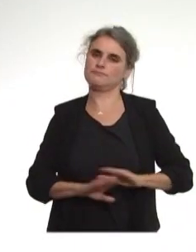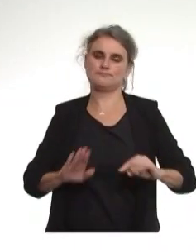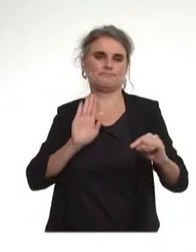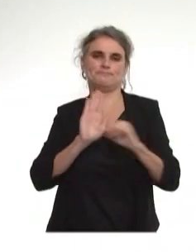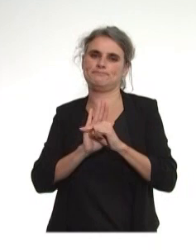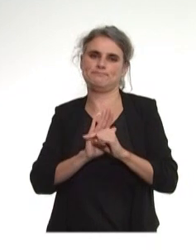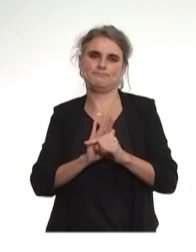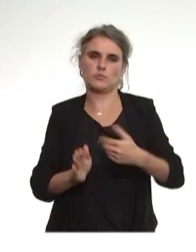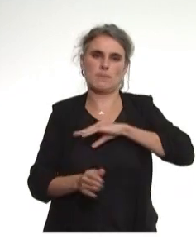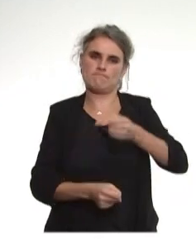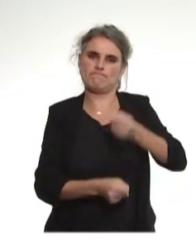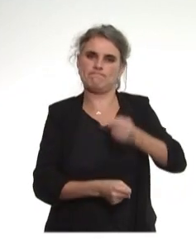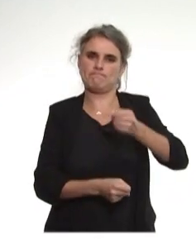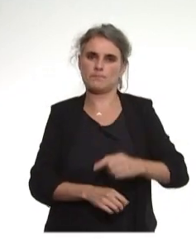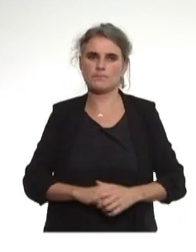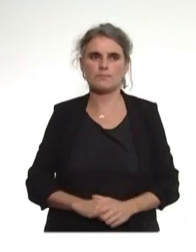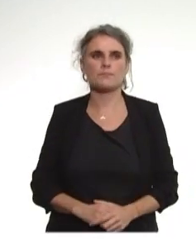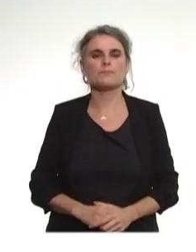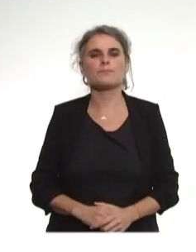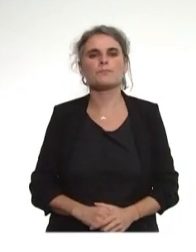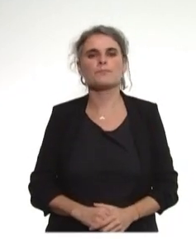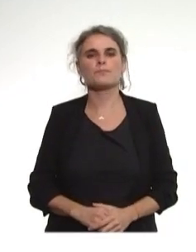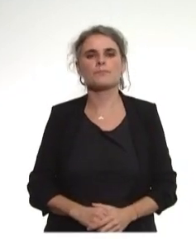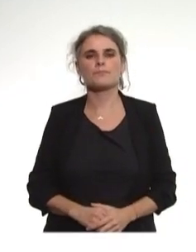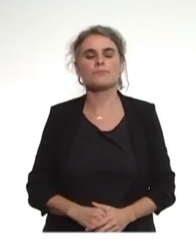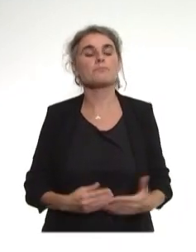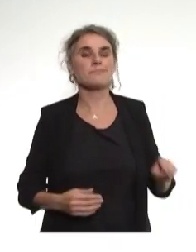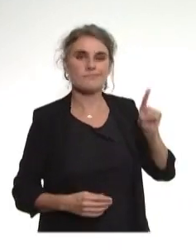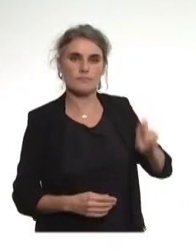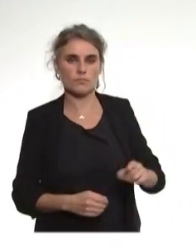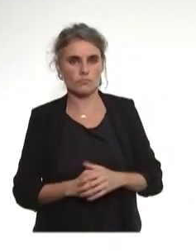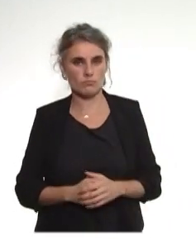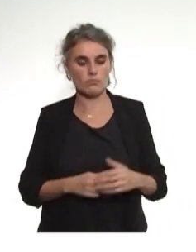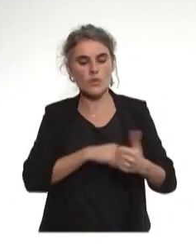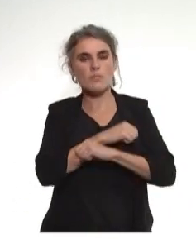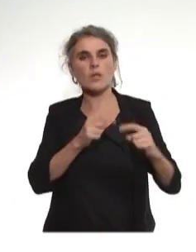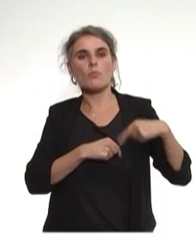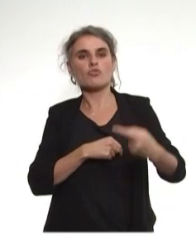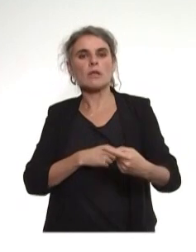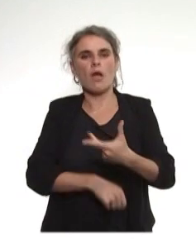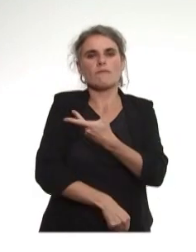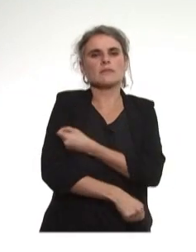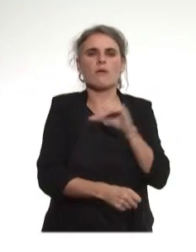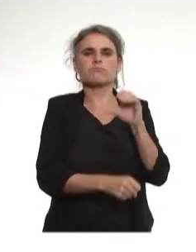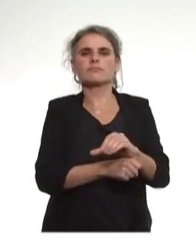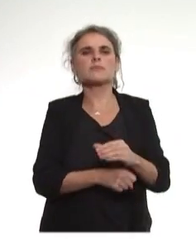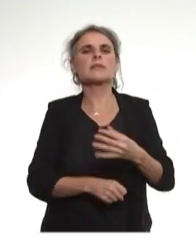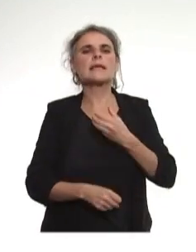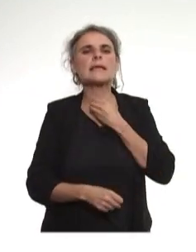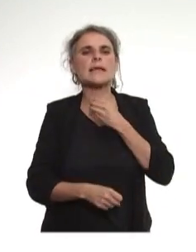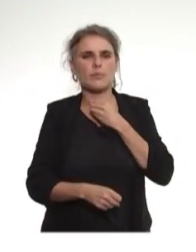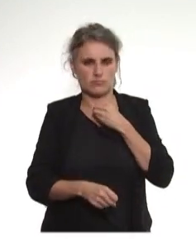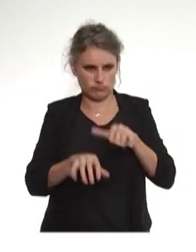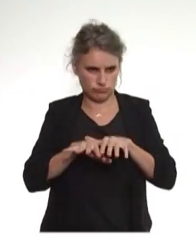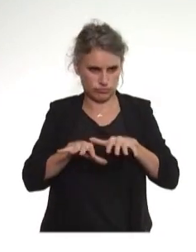la campagne de frédérique prabonnaud france télévisions la campagne de vaccination grippe commence la semaine prochaine est ce que vous envisagez de demander au pharmacien